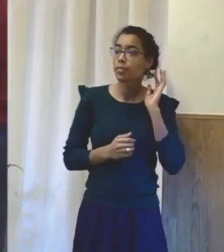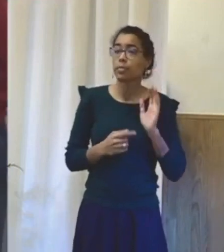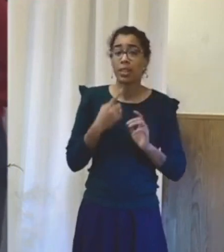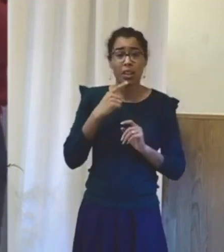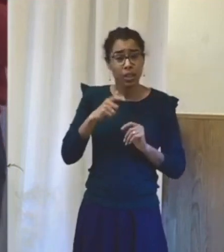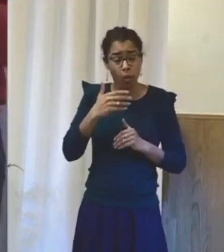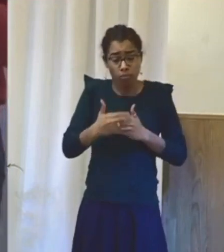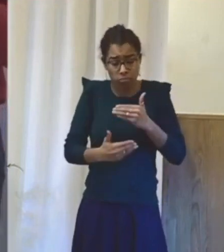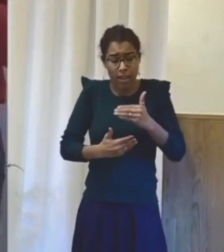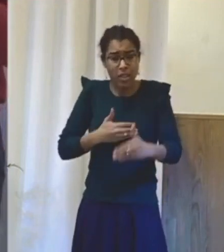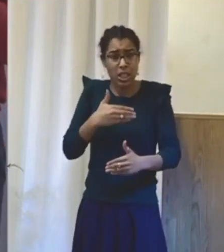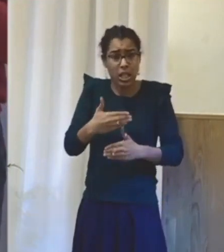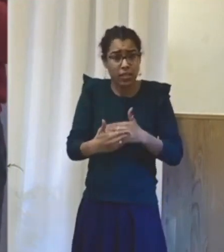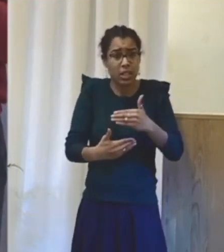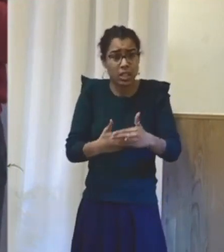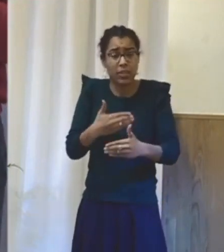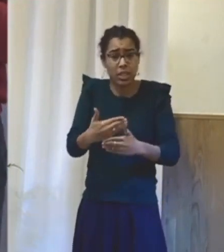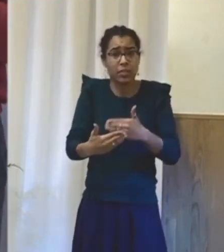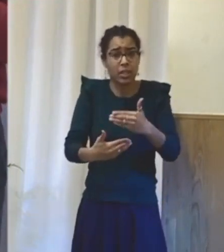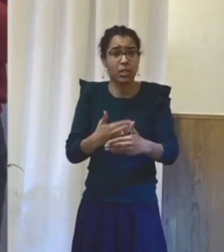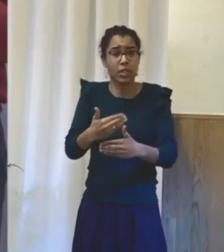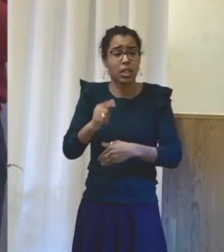Commençons à avancer réellement.